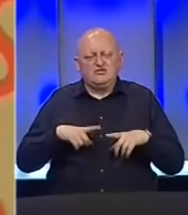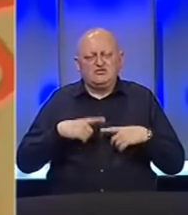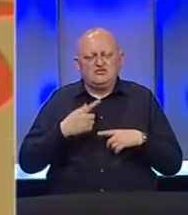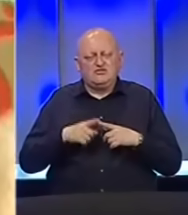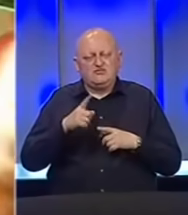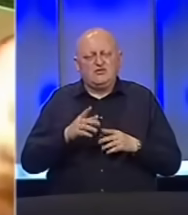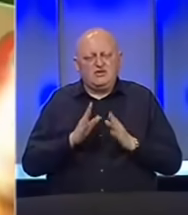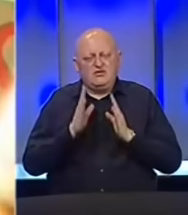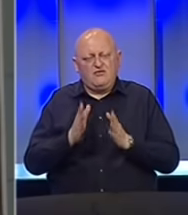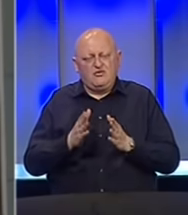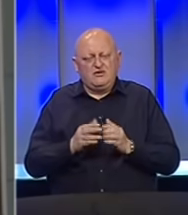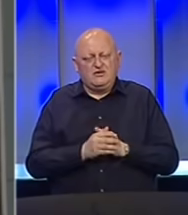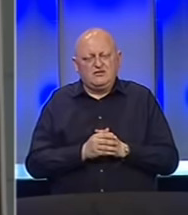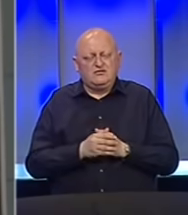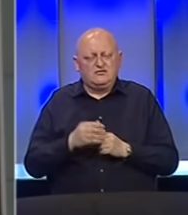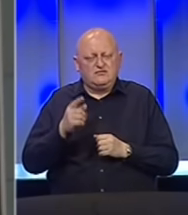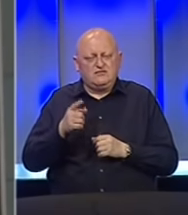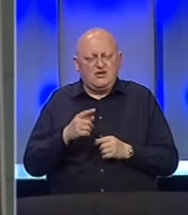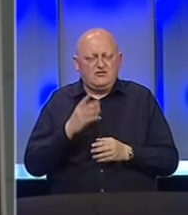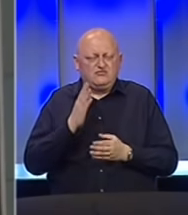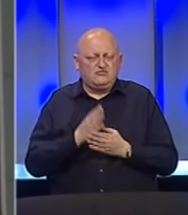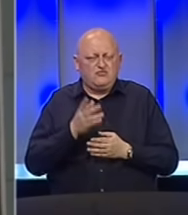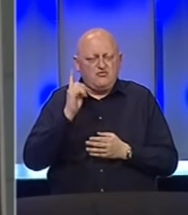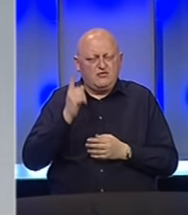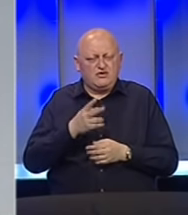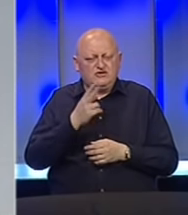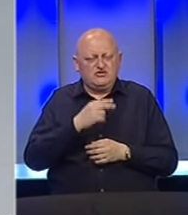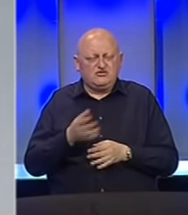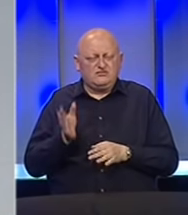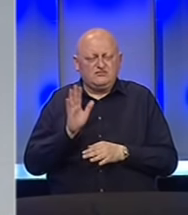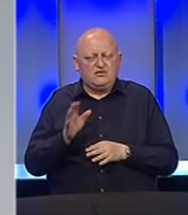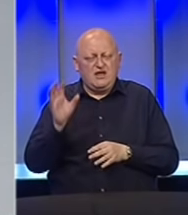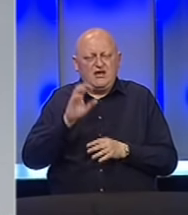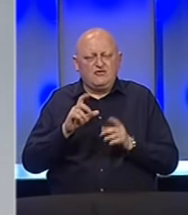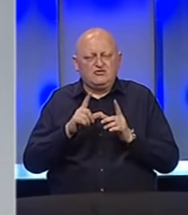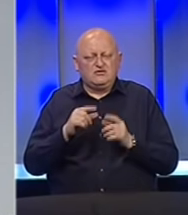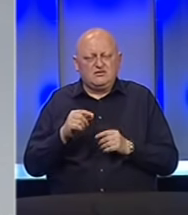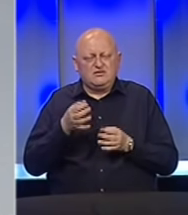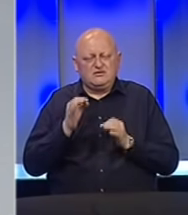zbog njihovih opredjeljenja. Na ovu činjenicu upozorio je šef delegacije Evropske unije i